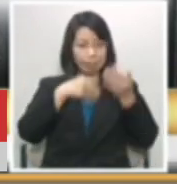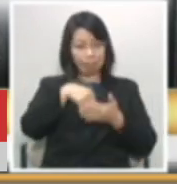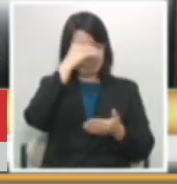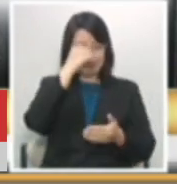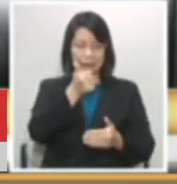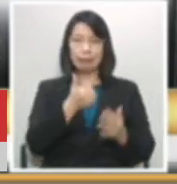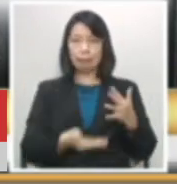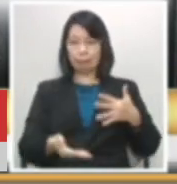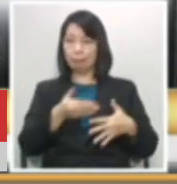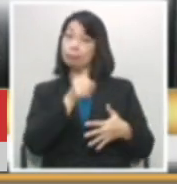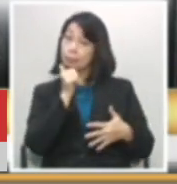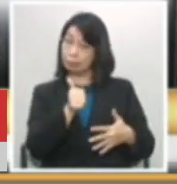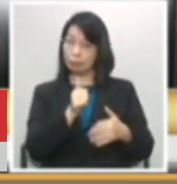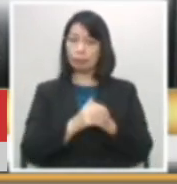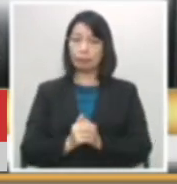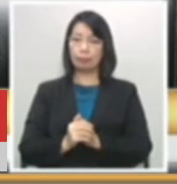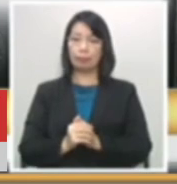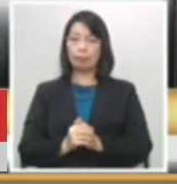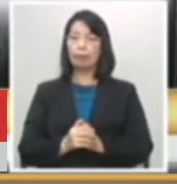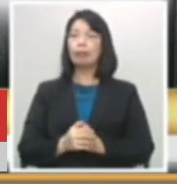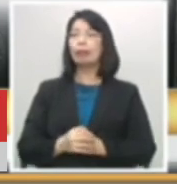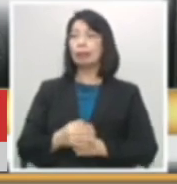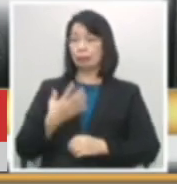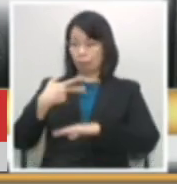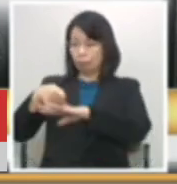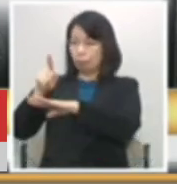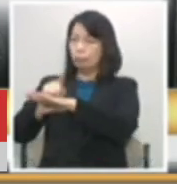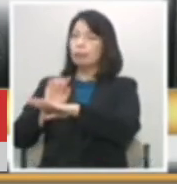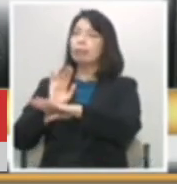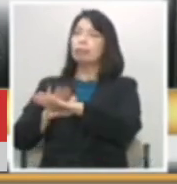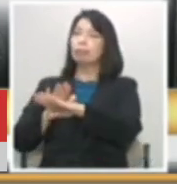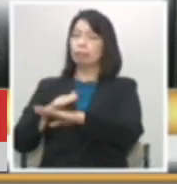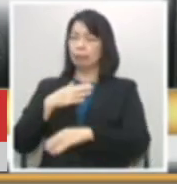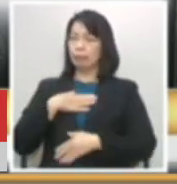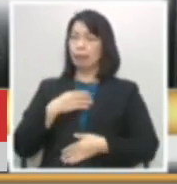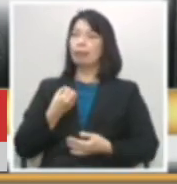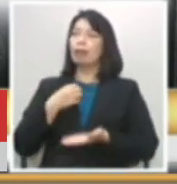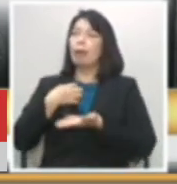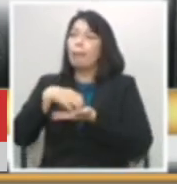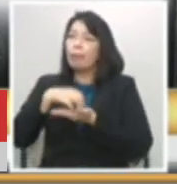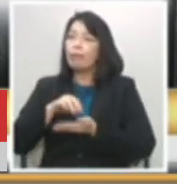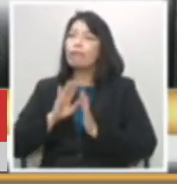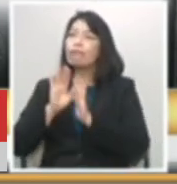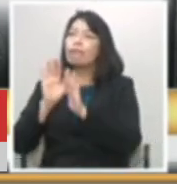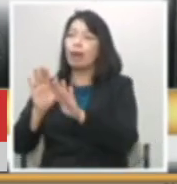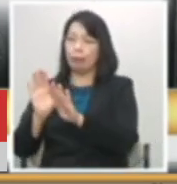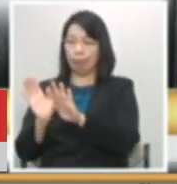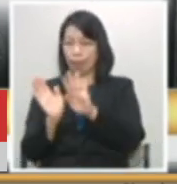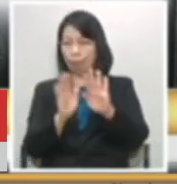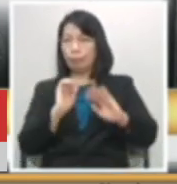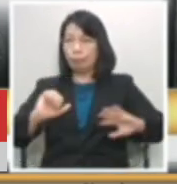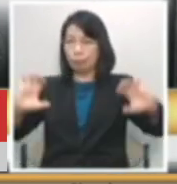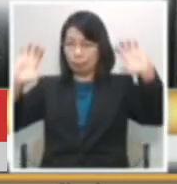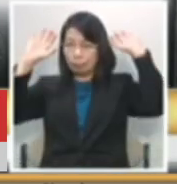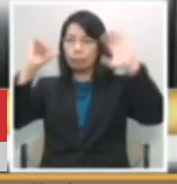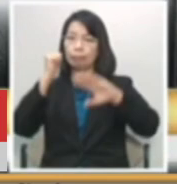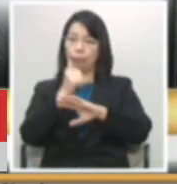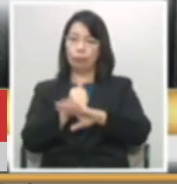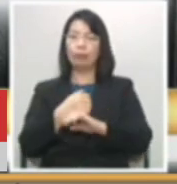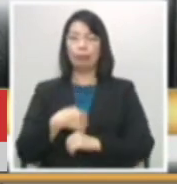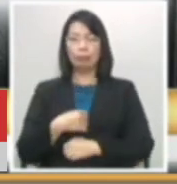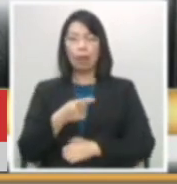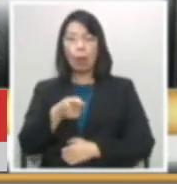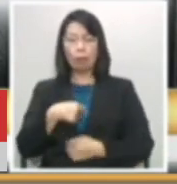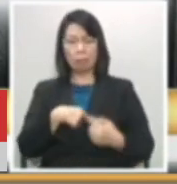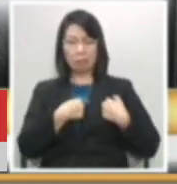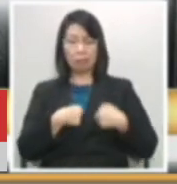ามท่านประธานนะคะส่งผ่านไปถึงผู้นำรัฐบาลคนปัจจุบันว่าท่านเกิดความละอายใจบ้างไหมคะที่5